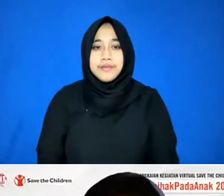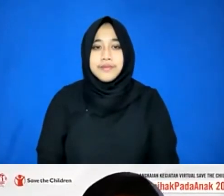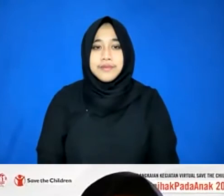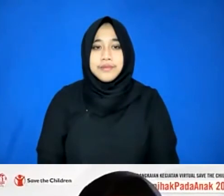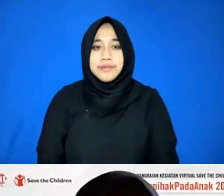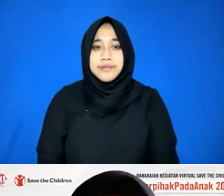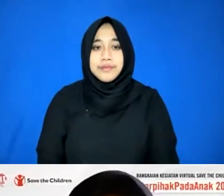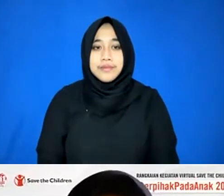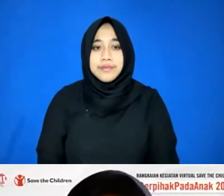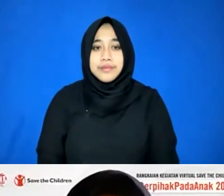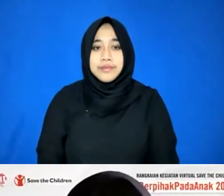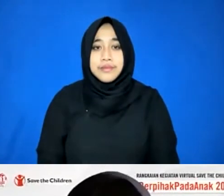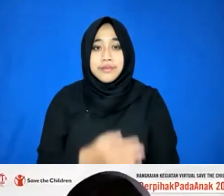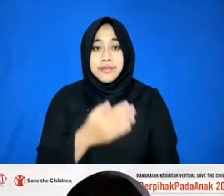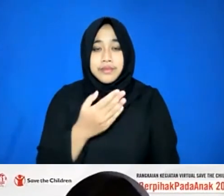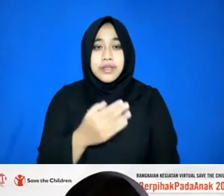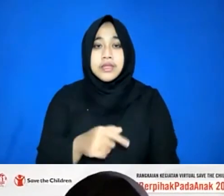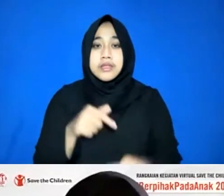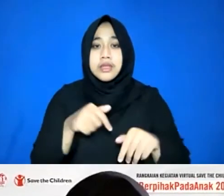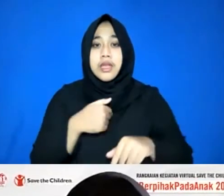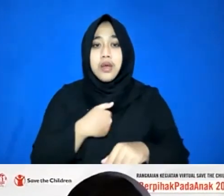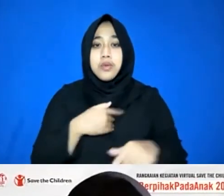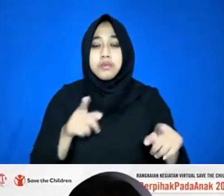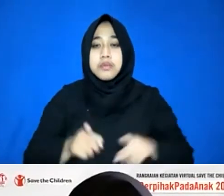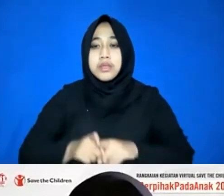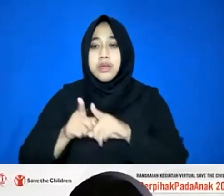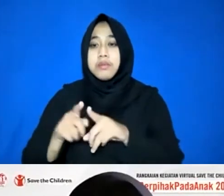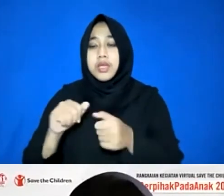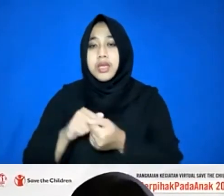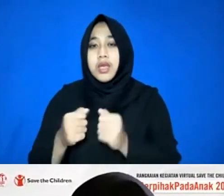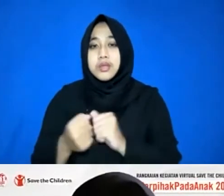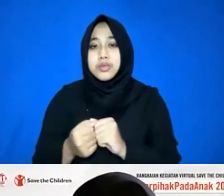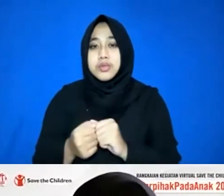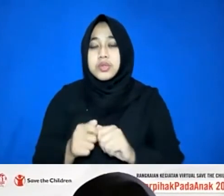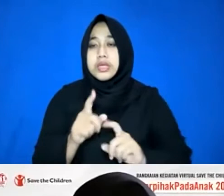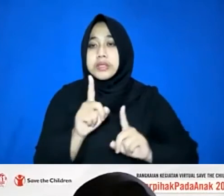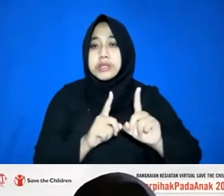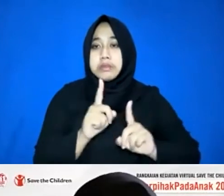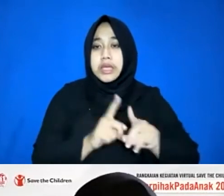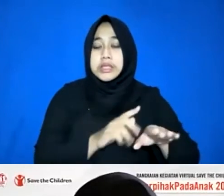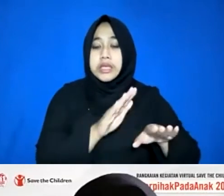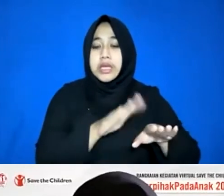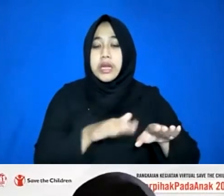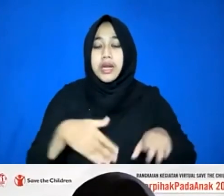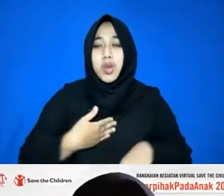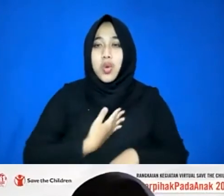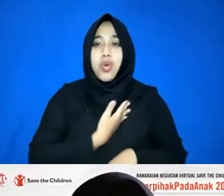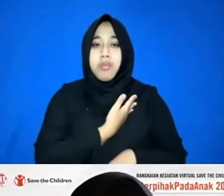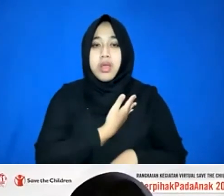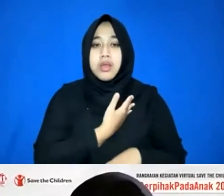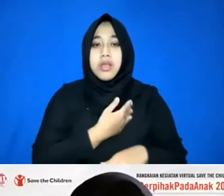Mas SPV, saat ini aku itu mendampingi kasus dengan 11 anak korban